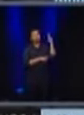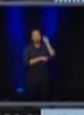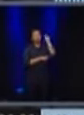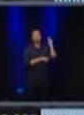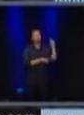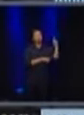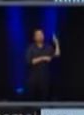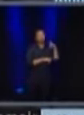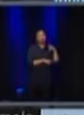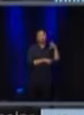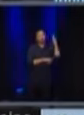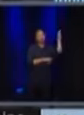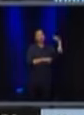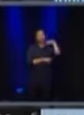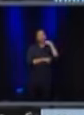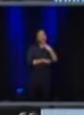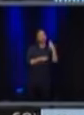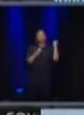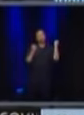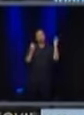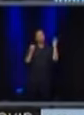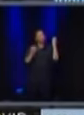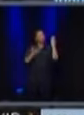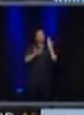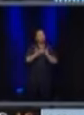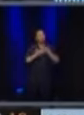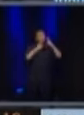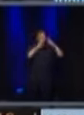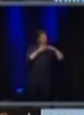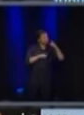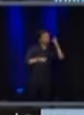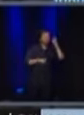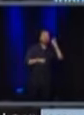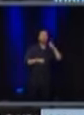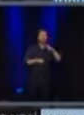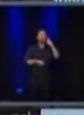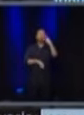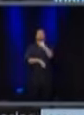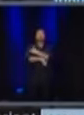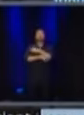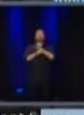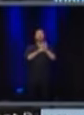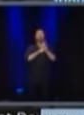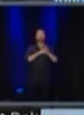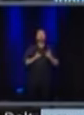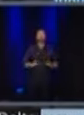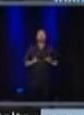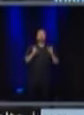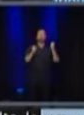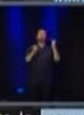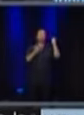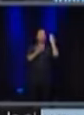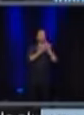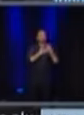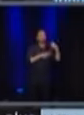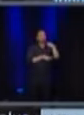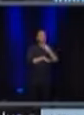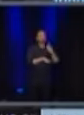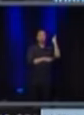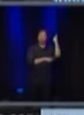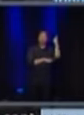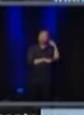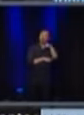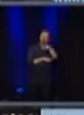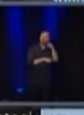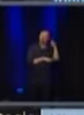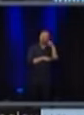pour dire que une seule dose protégeait les gens qui étaient guéris de la COVID. Et à votre avis, à vous, combien de temps ces gens-là peuvent... Quelqu'un,